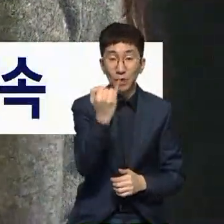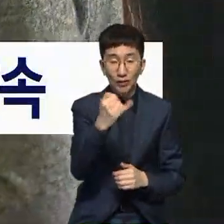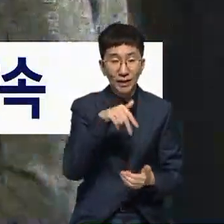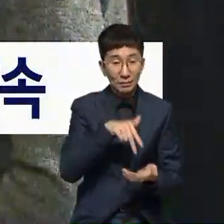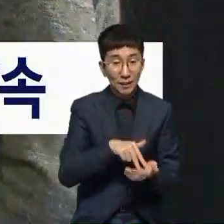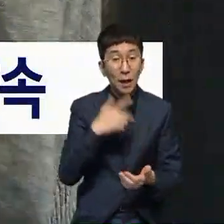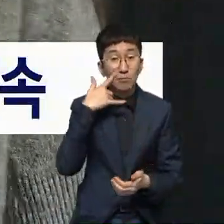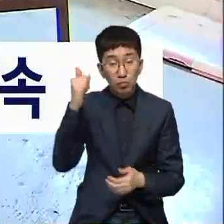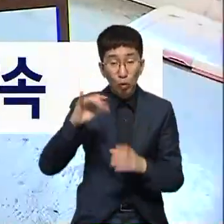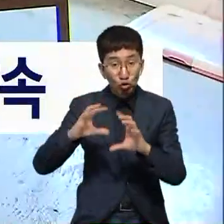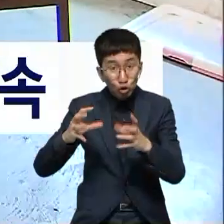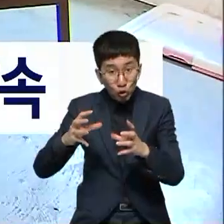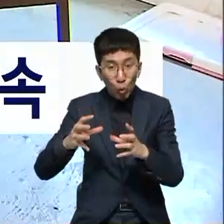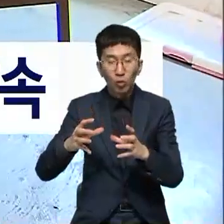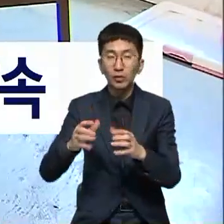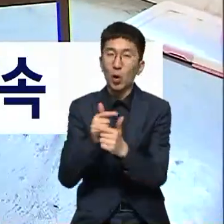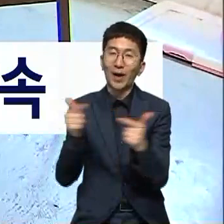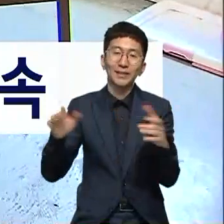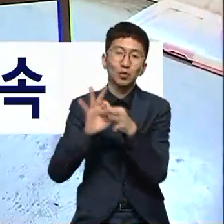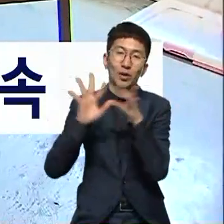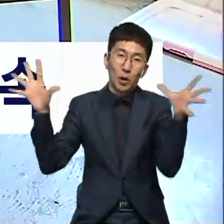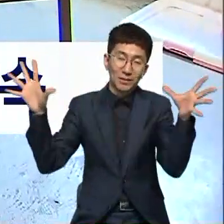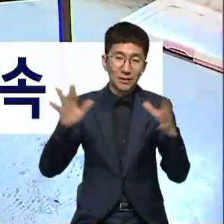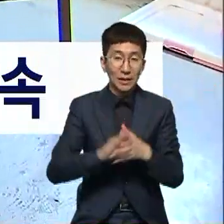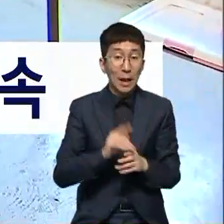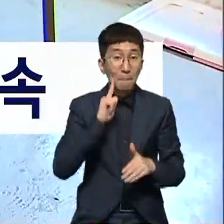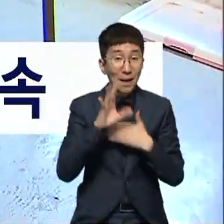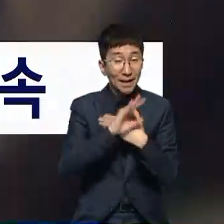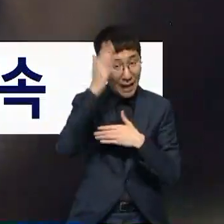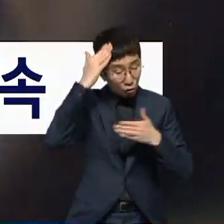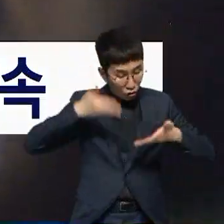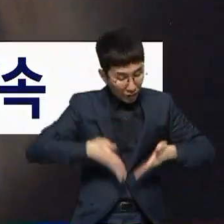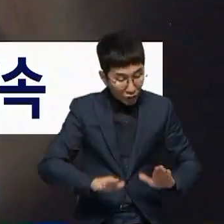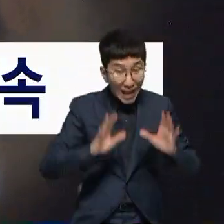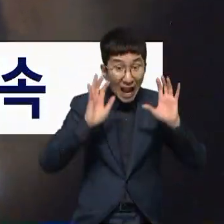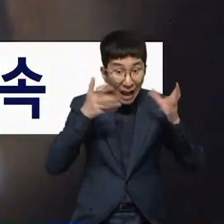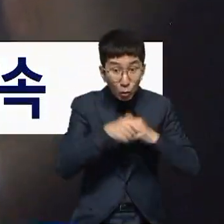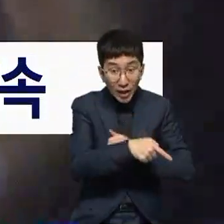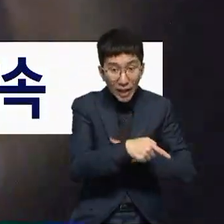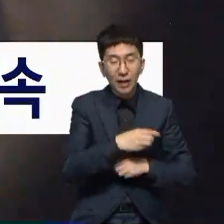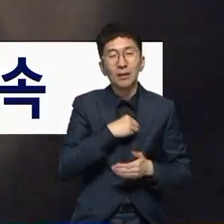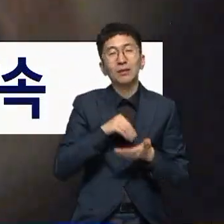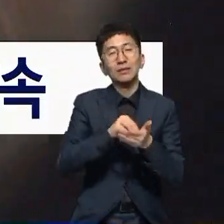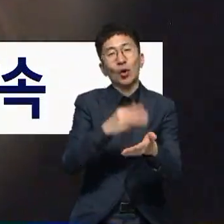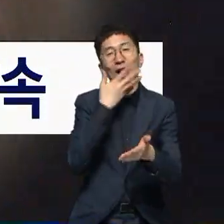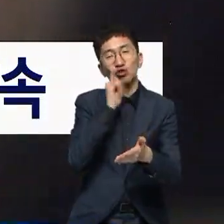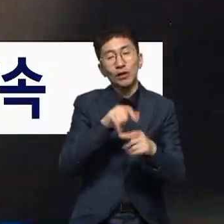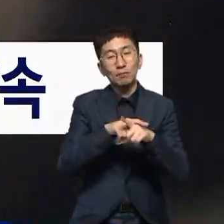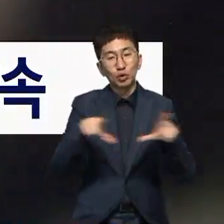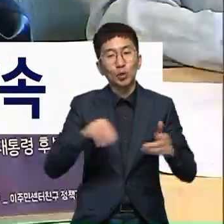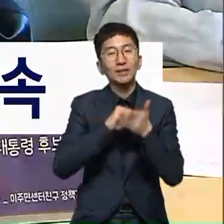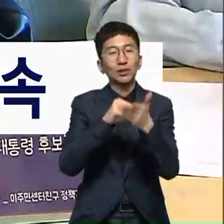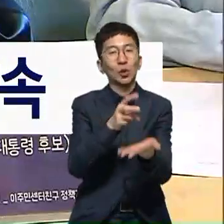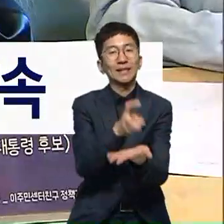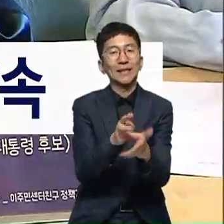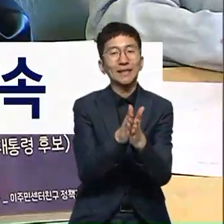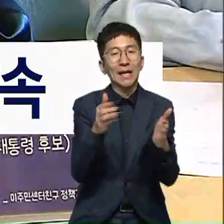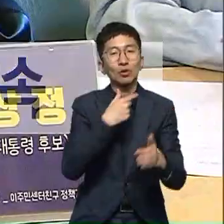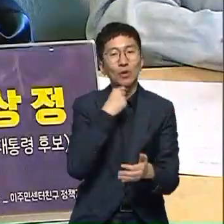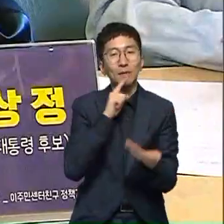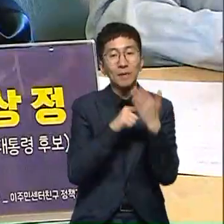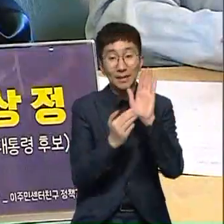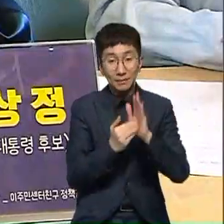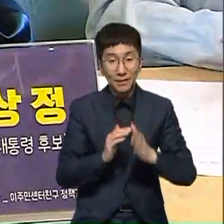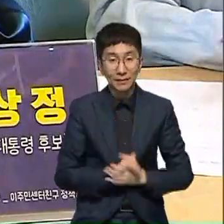부모의 국적이나 법적 지위와 관계없이 한국에서 출생한 모든 아동을 등록하는 보편 출생등록제를 도입하겠다고